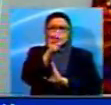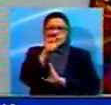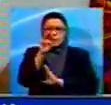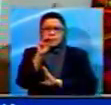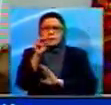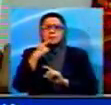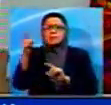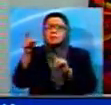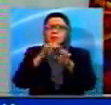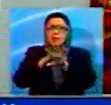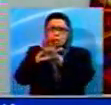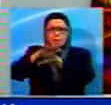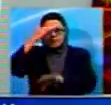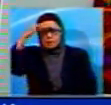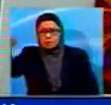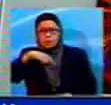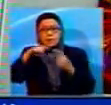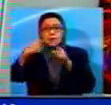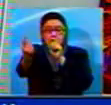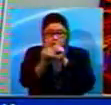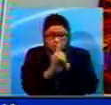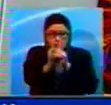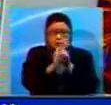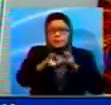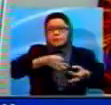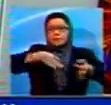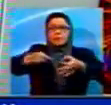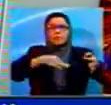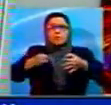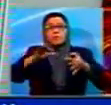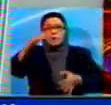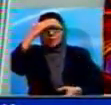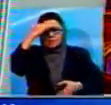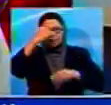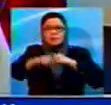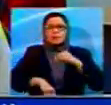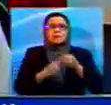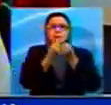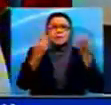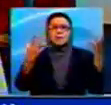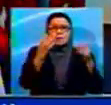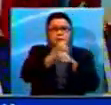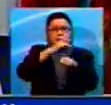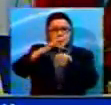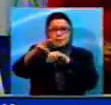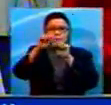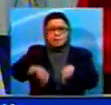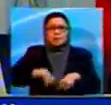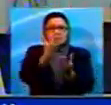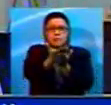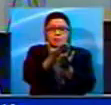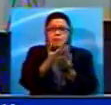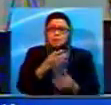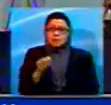uem bila datang kat sini dia orang tahuah maksudnya banyak kerja-kerja kasa yang boleh dipohon dengan